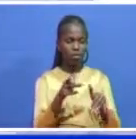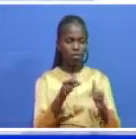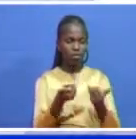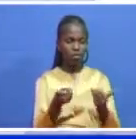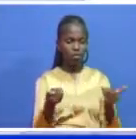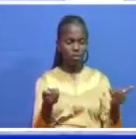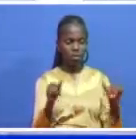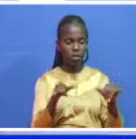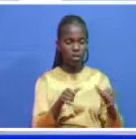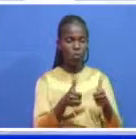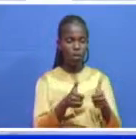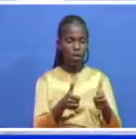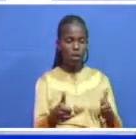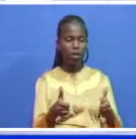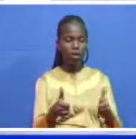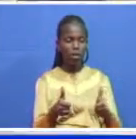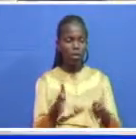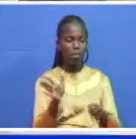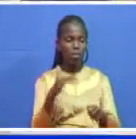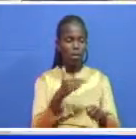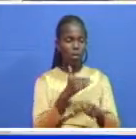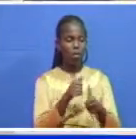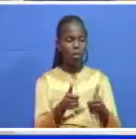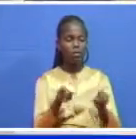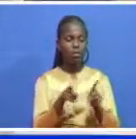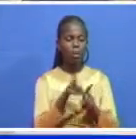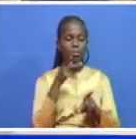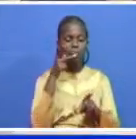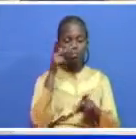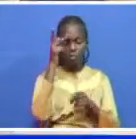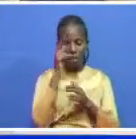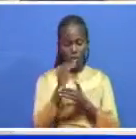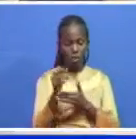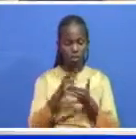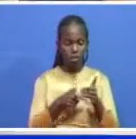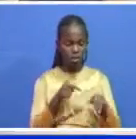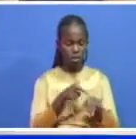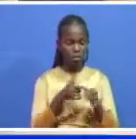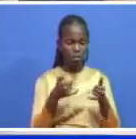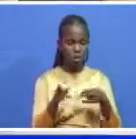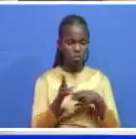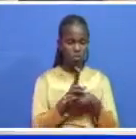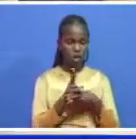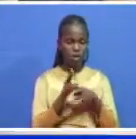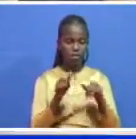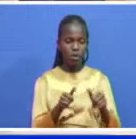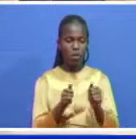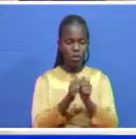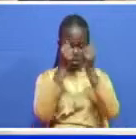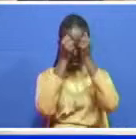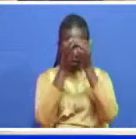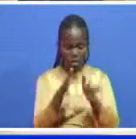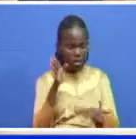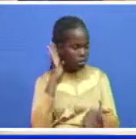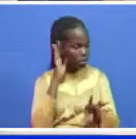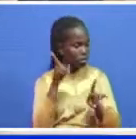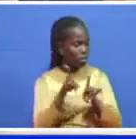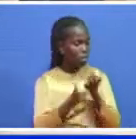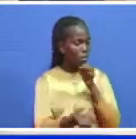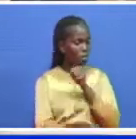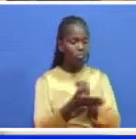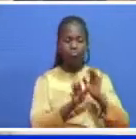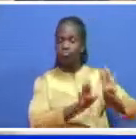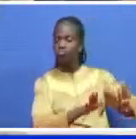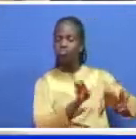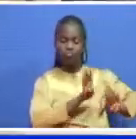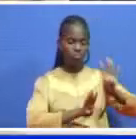kakunesa nikanaka sioke. Onesa. Ingi na mwa sini maakulu kuosa ibinda hiku ikala na amanyiwa na kumethu kisi onduma na kumatano kana kivetanga na